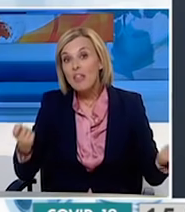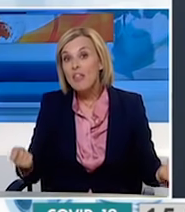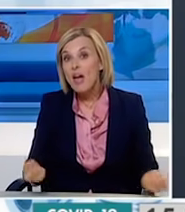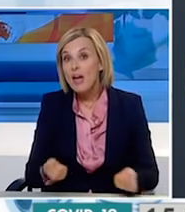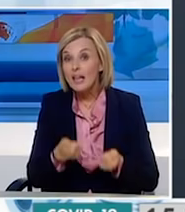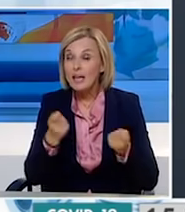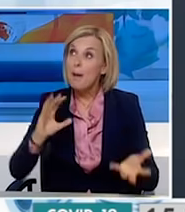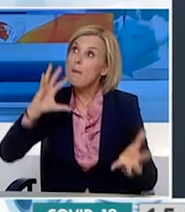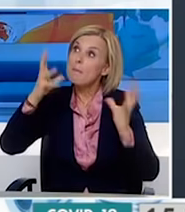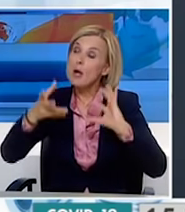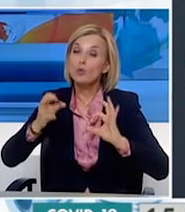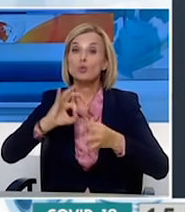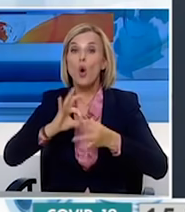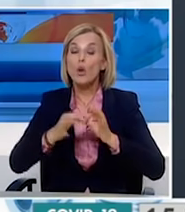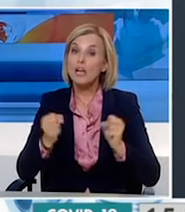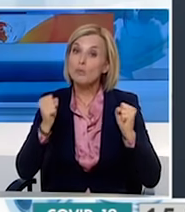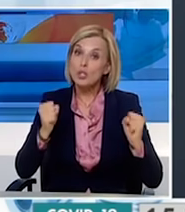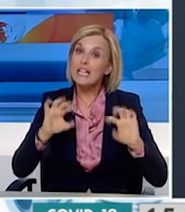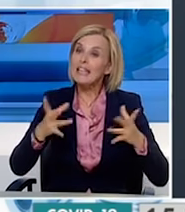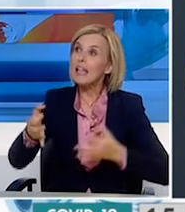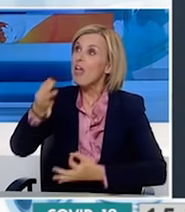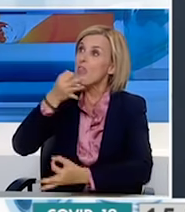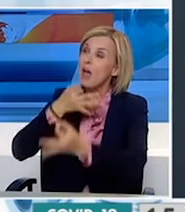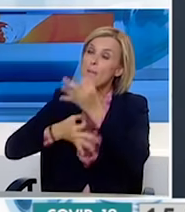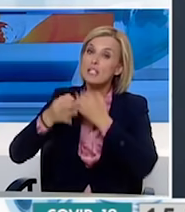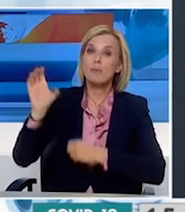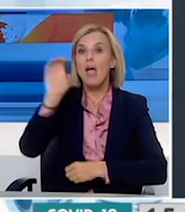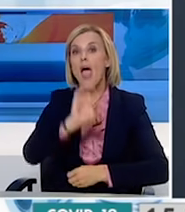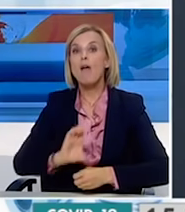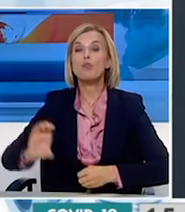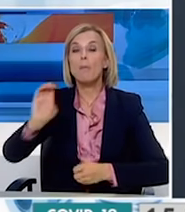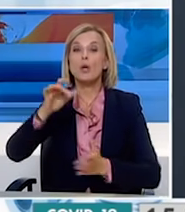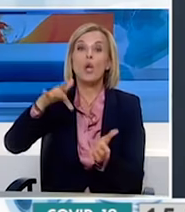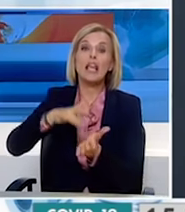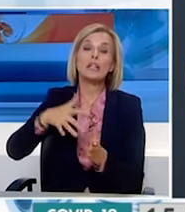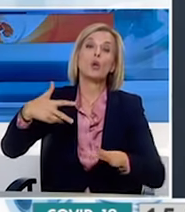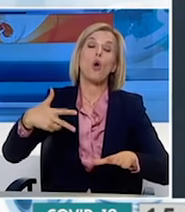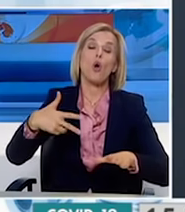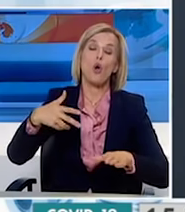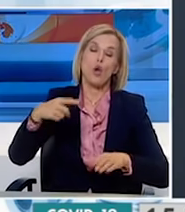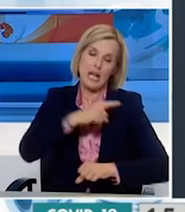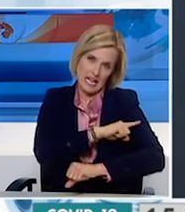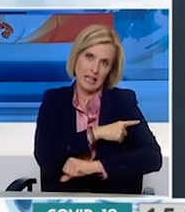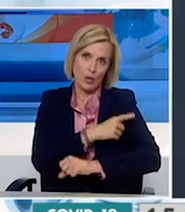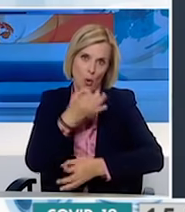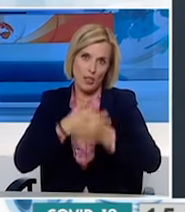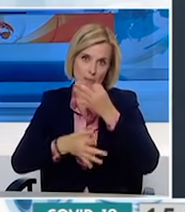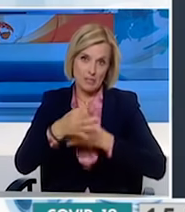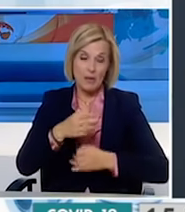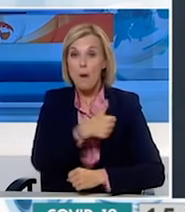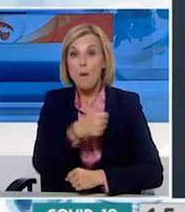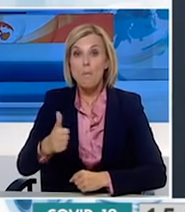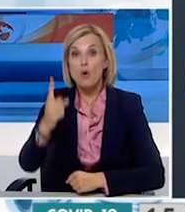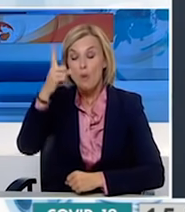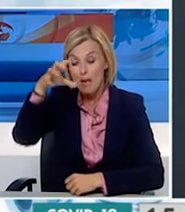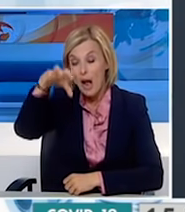και ο Παγκόσμιος Οργανισμός Υγείας και το Ευρωπαϊκό Κέντρο. Η μόνη χώρα η οποία στον κόσμο έχει